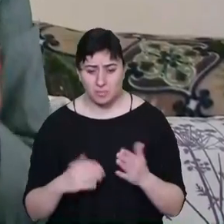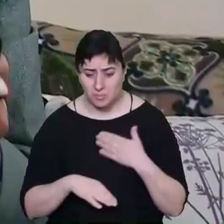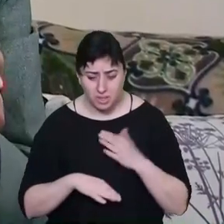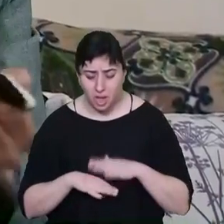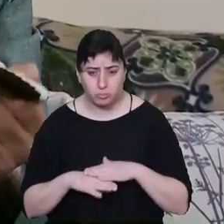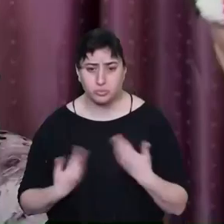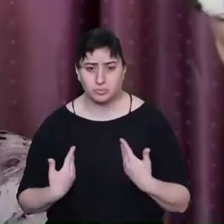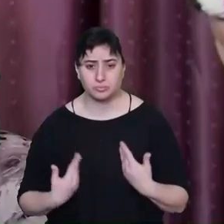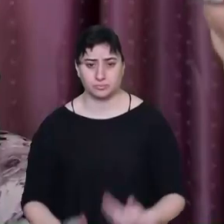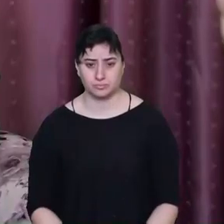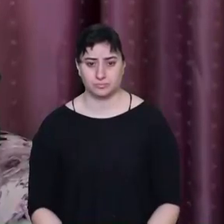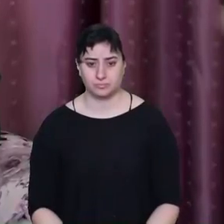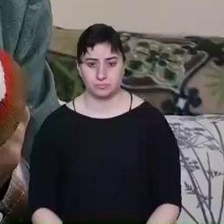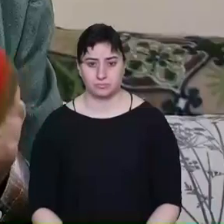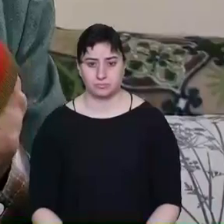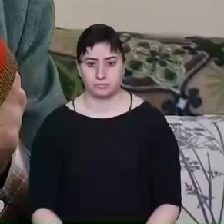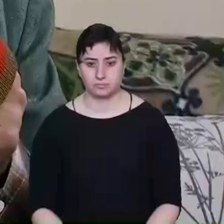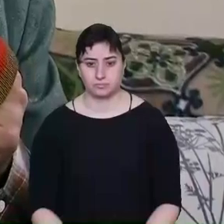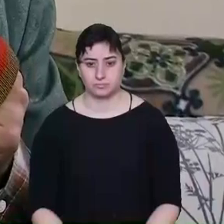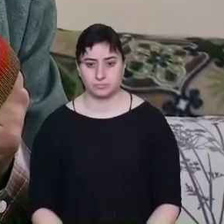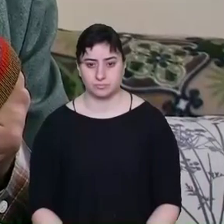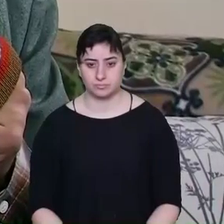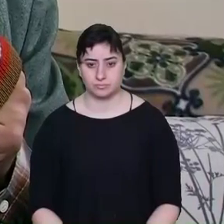Allah'ım ben ne yaptım ya?